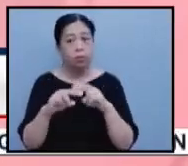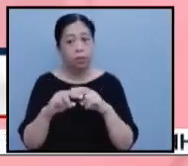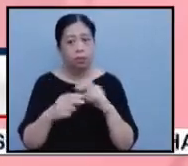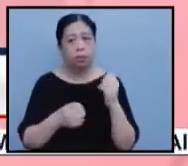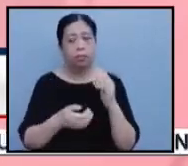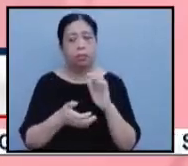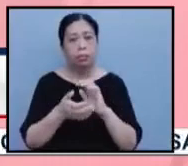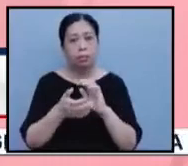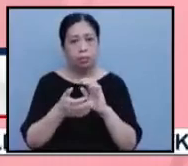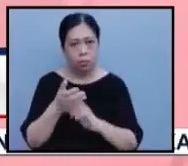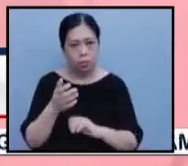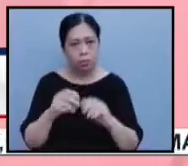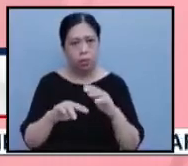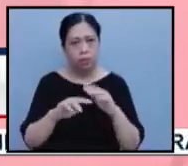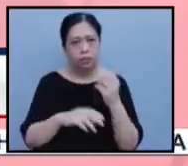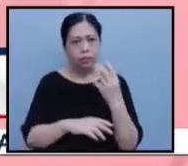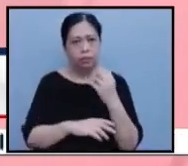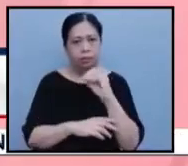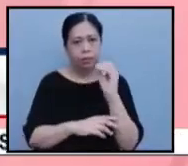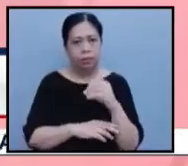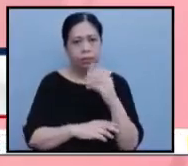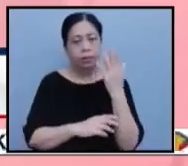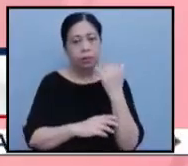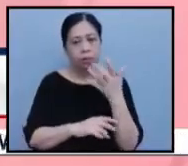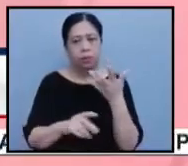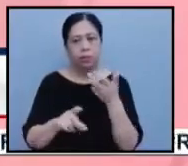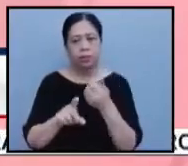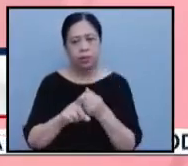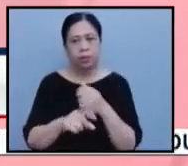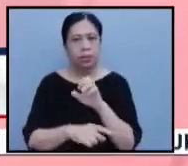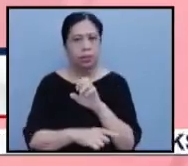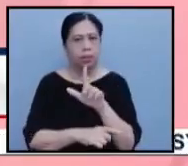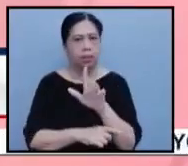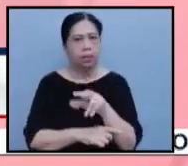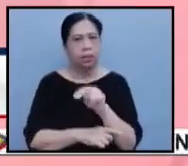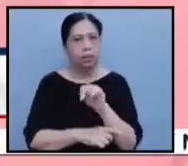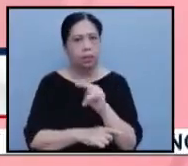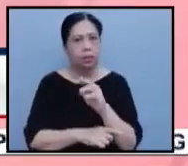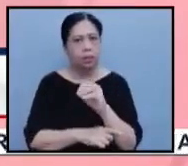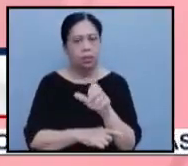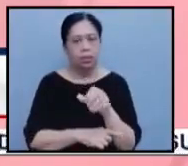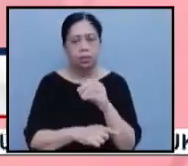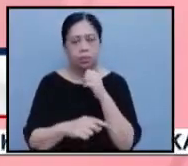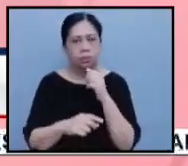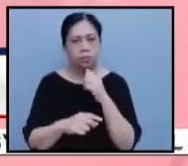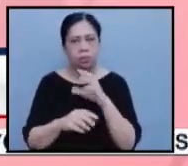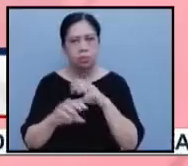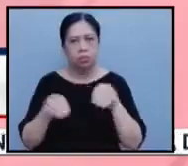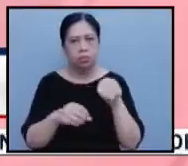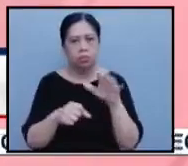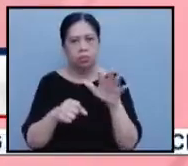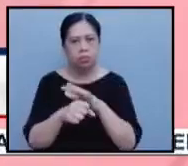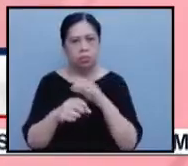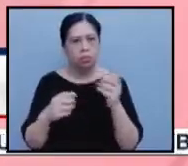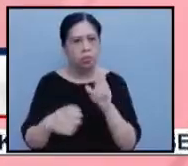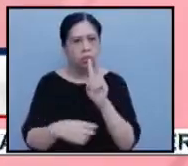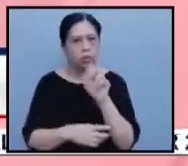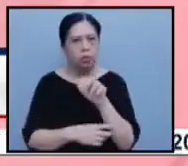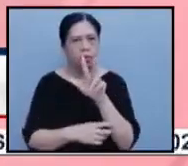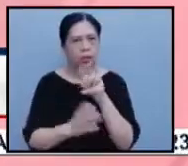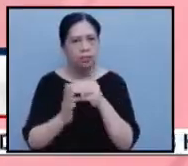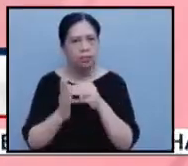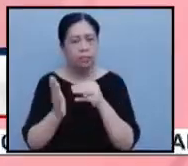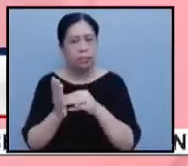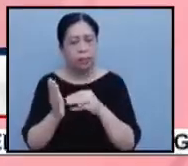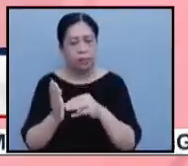hanggang 15% dahil sa epekto ng el niino hindi rin ito mapupunan ang aabot sa 2.3 million metric